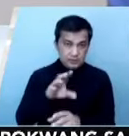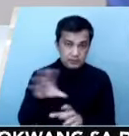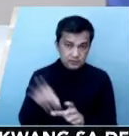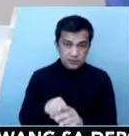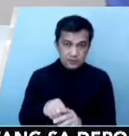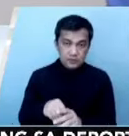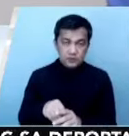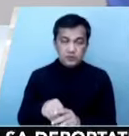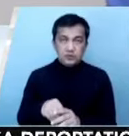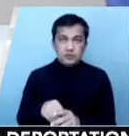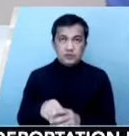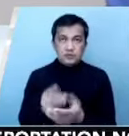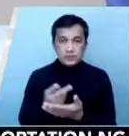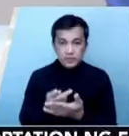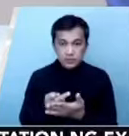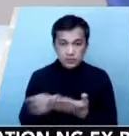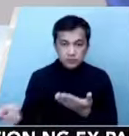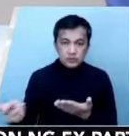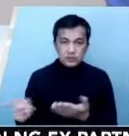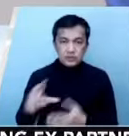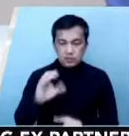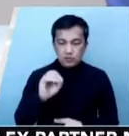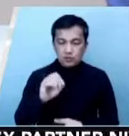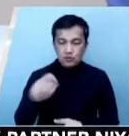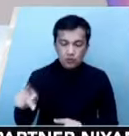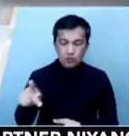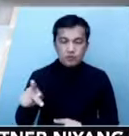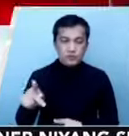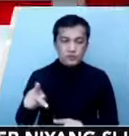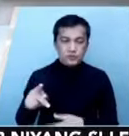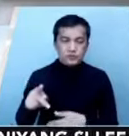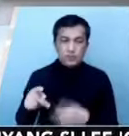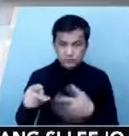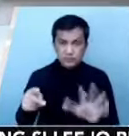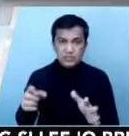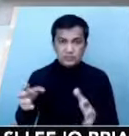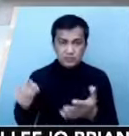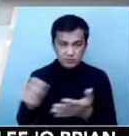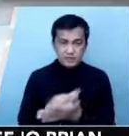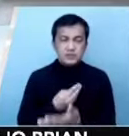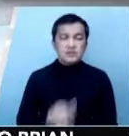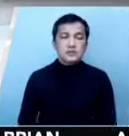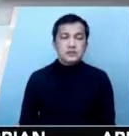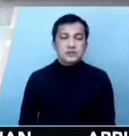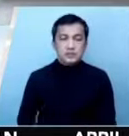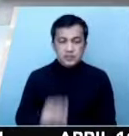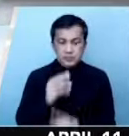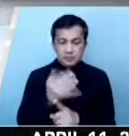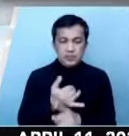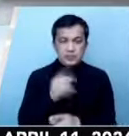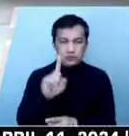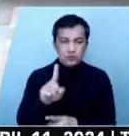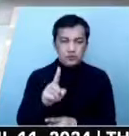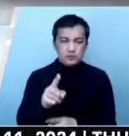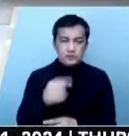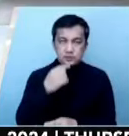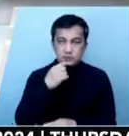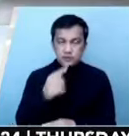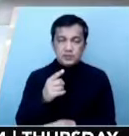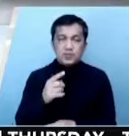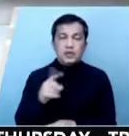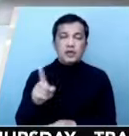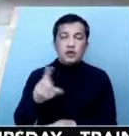nalugi na mga kooperatibang nakapag-modernize na. Sa May 1, ituturing na ng mga colorum, yung mga jeep na